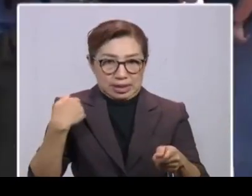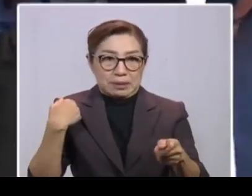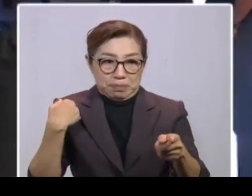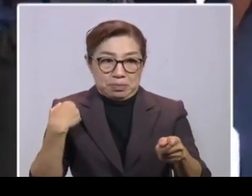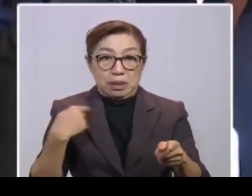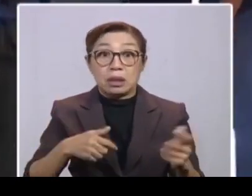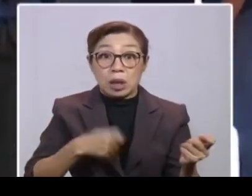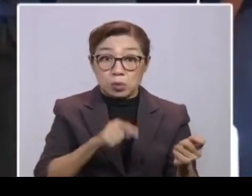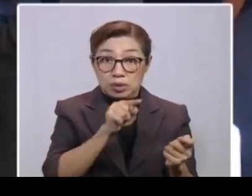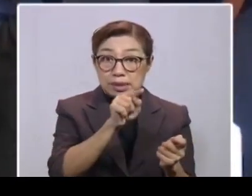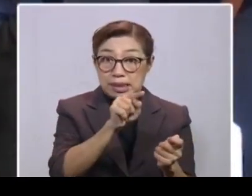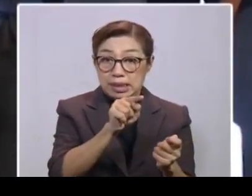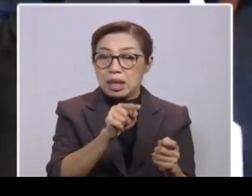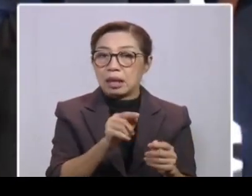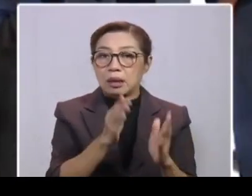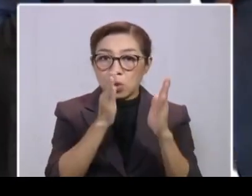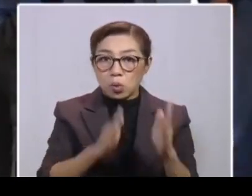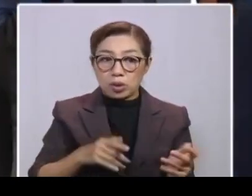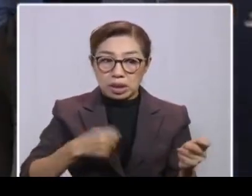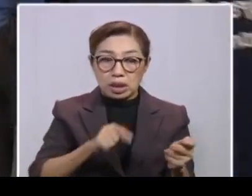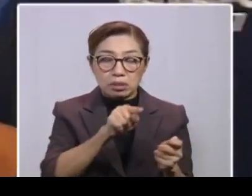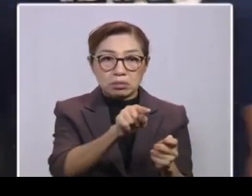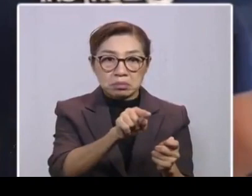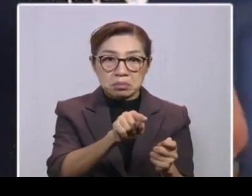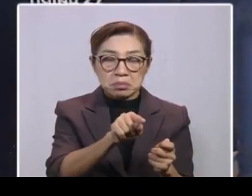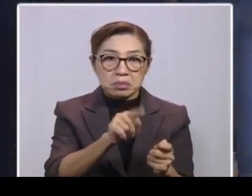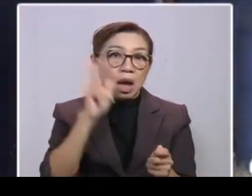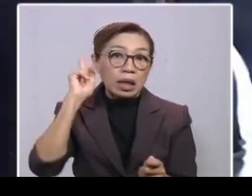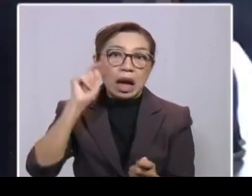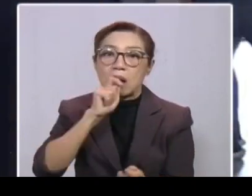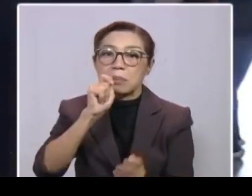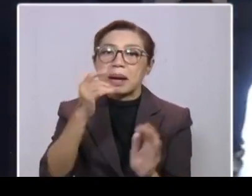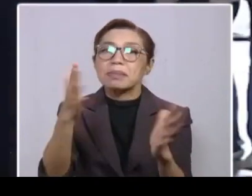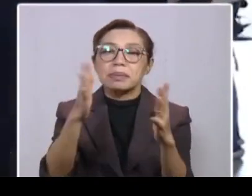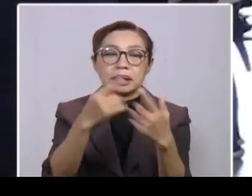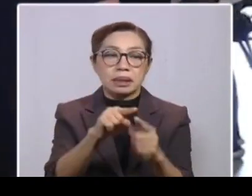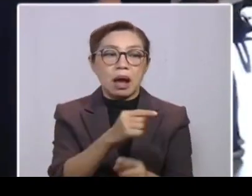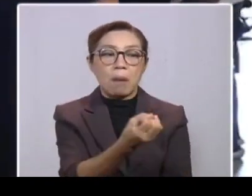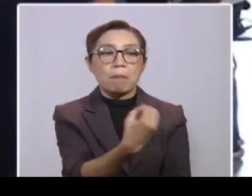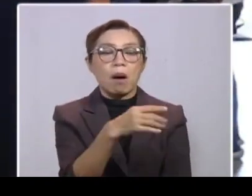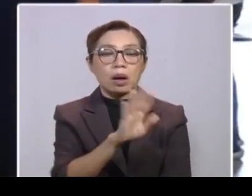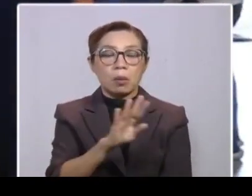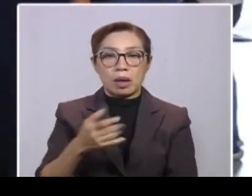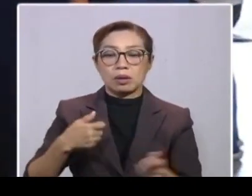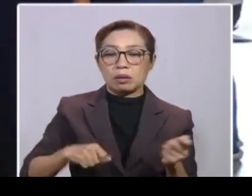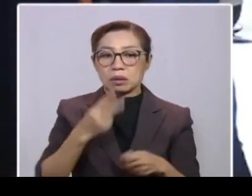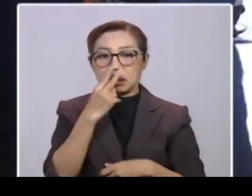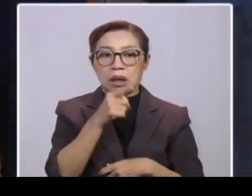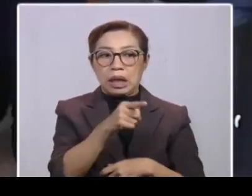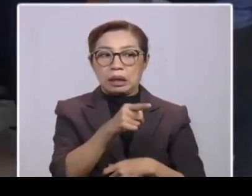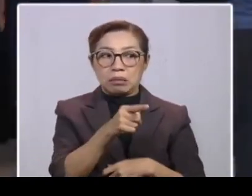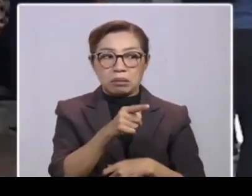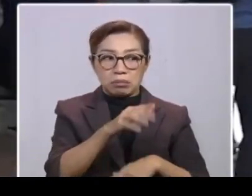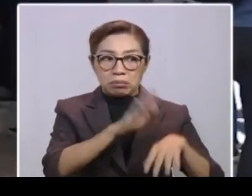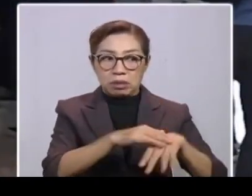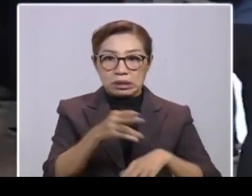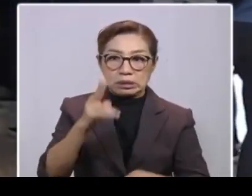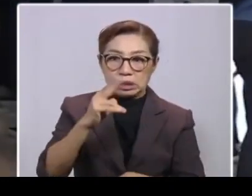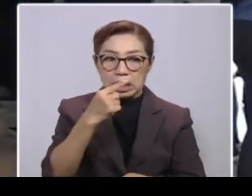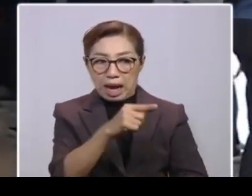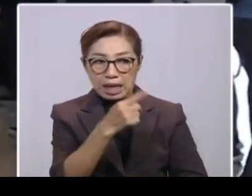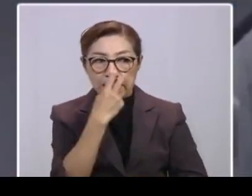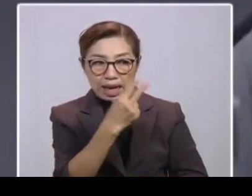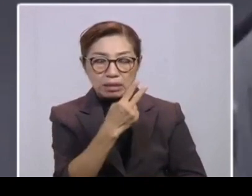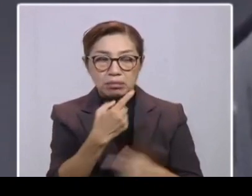สำคัญนะครับนักดนตรีเนี่ยนะฮะไม่ได้ให้ข้อมูลกับนักข่าวเพียงแต่บอกว่าเห็นเห็นว่าใครยิงขอไปให้การกับ